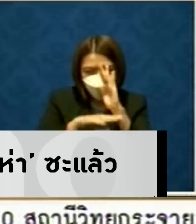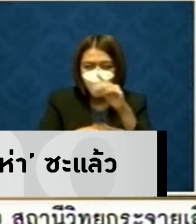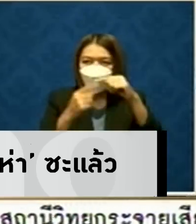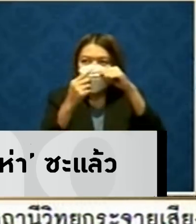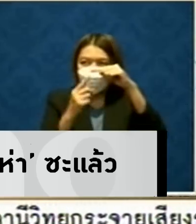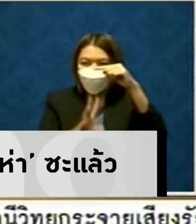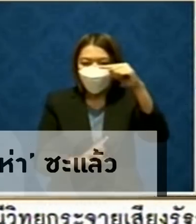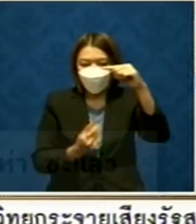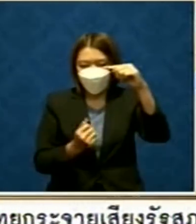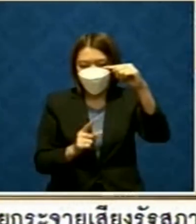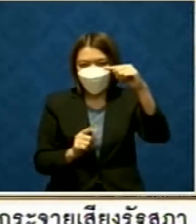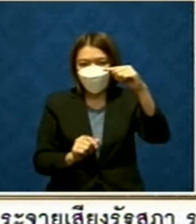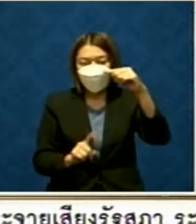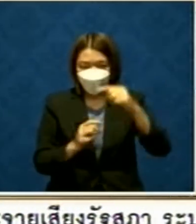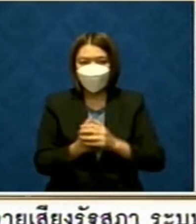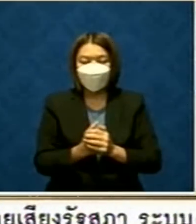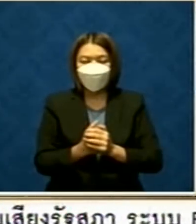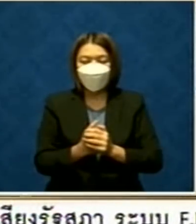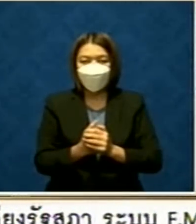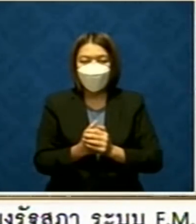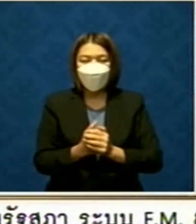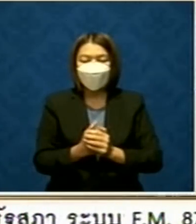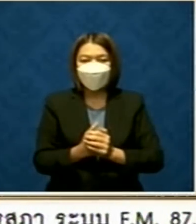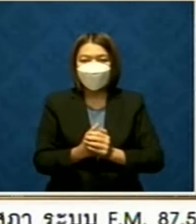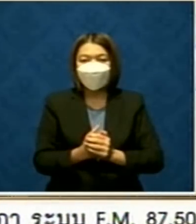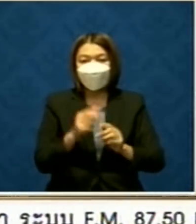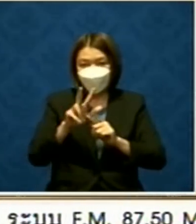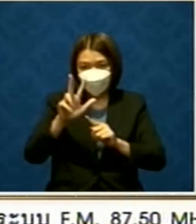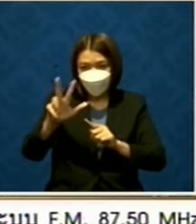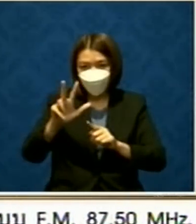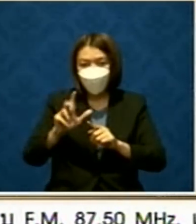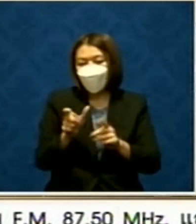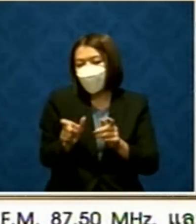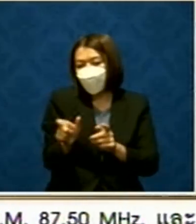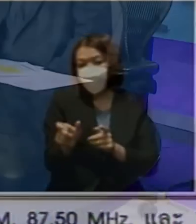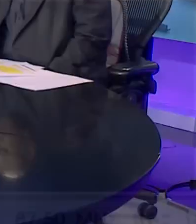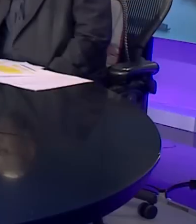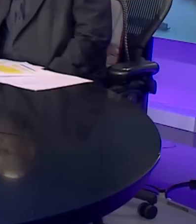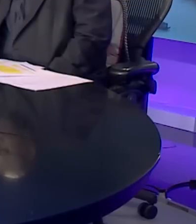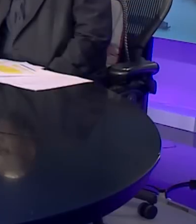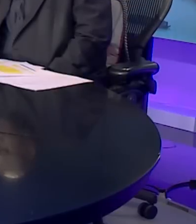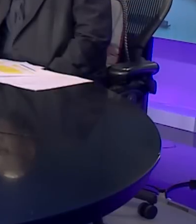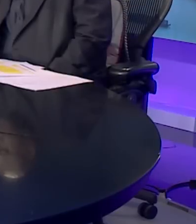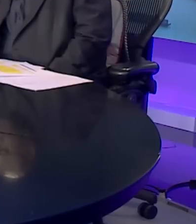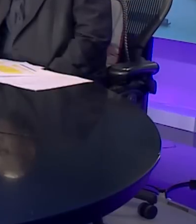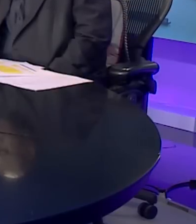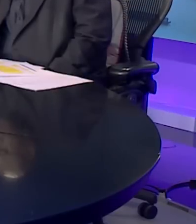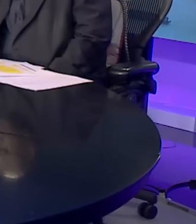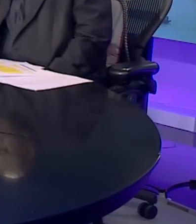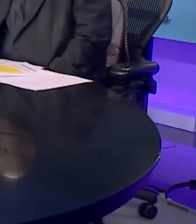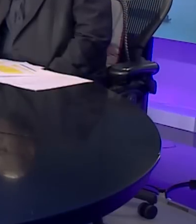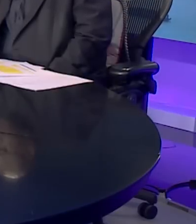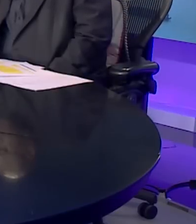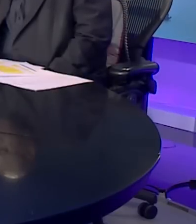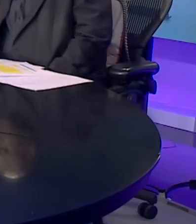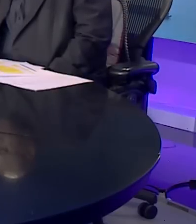งนี้นะครับหลายคนเนี่ยจับจ้องไปการดูการลงมติของคุณการกนิษฐ์แห้วสันตตินะครับ ซึ่งคุณการกนิษฐ์เนี่ยเป็นสส